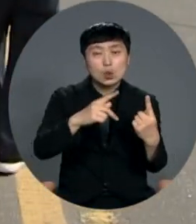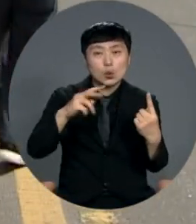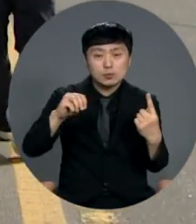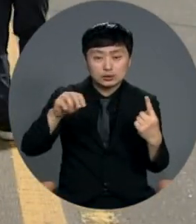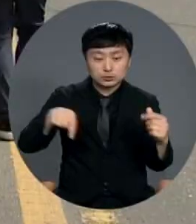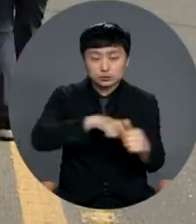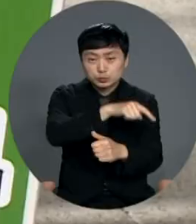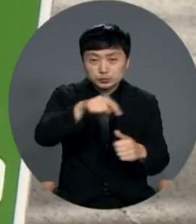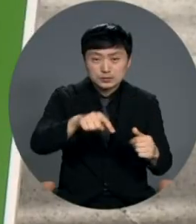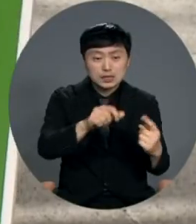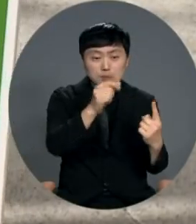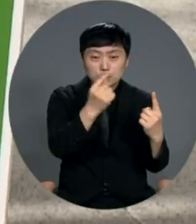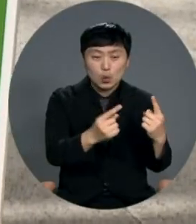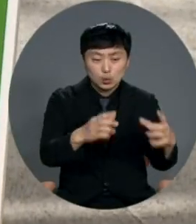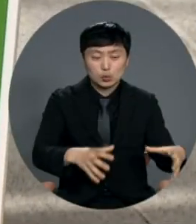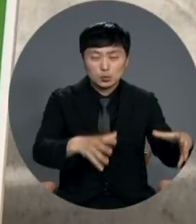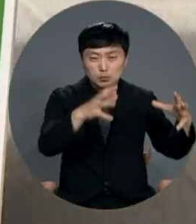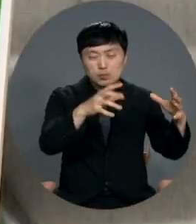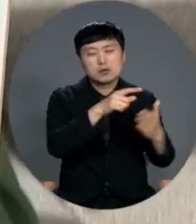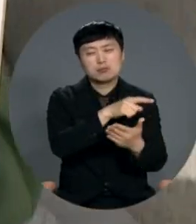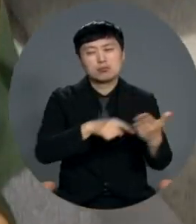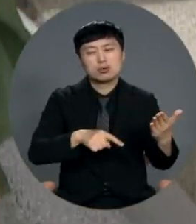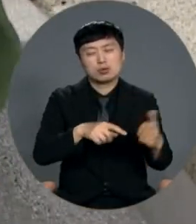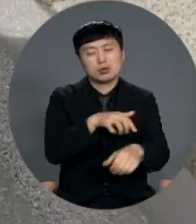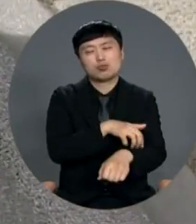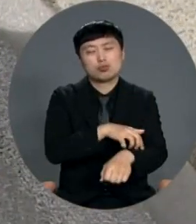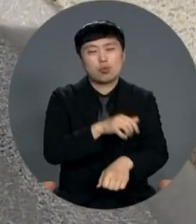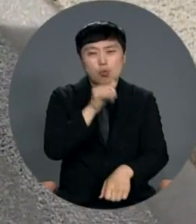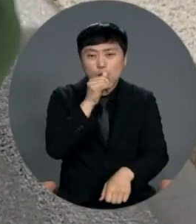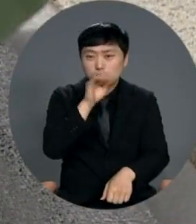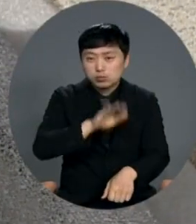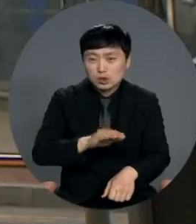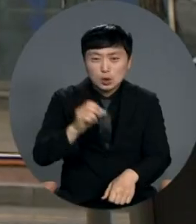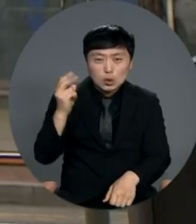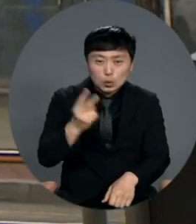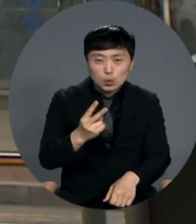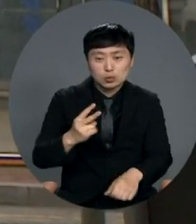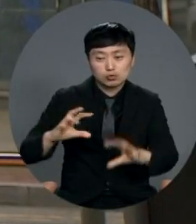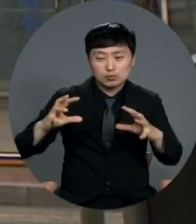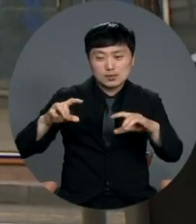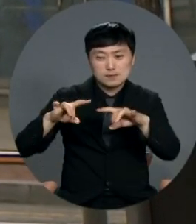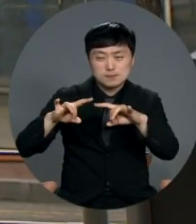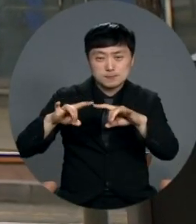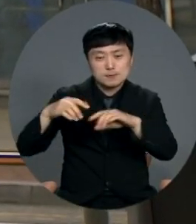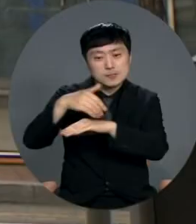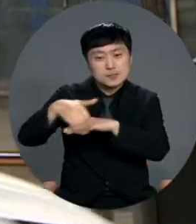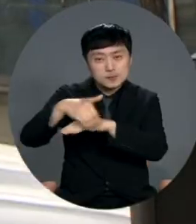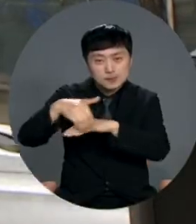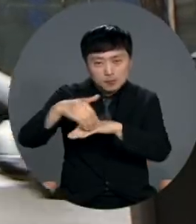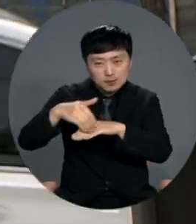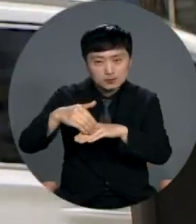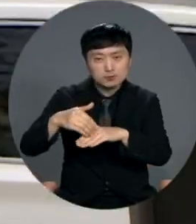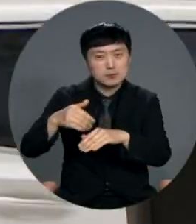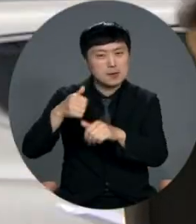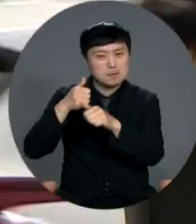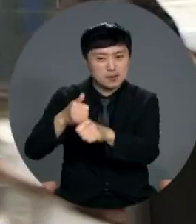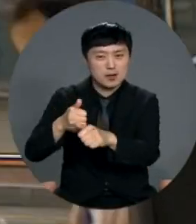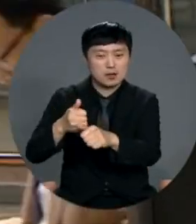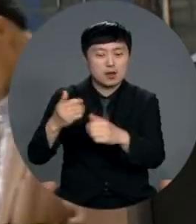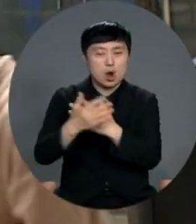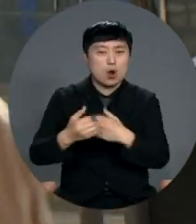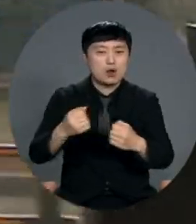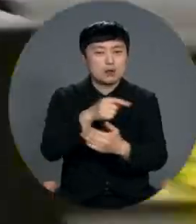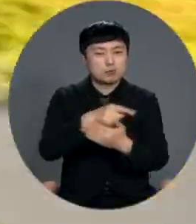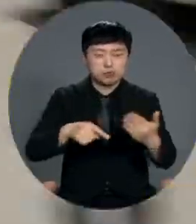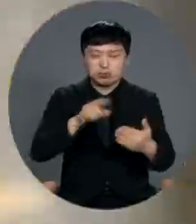주민들은이기 가동으로 인한 피해가 이미 심하다며 국가전력 수급계획에 따른 국책 사업이란 이유로 더는 건강권을